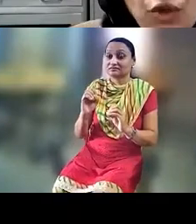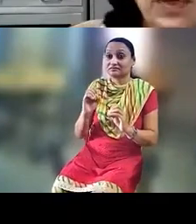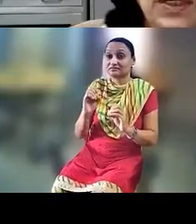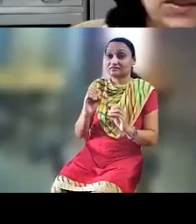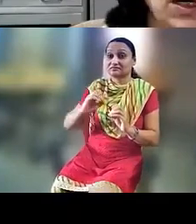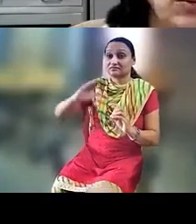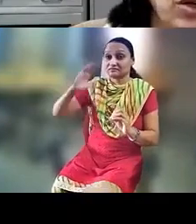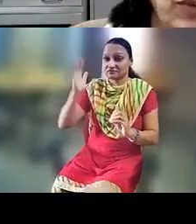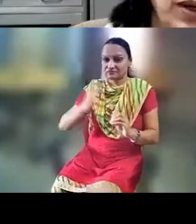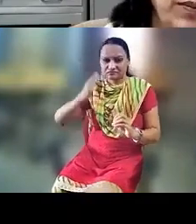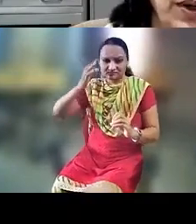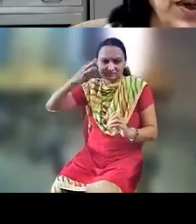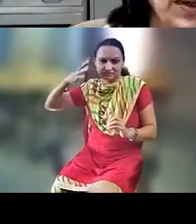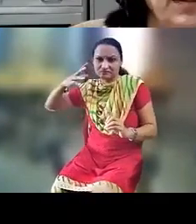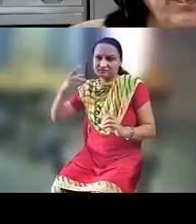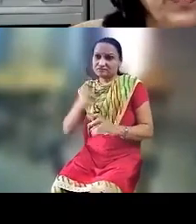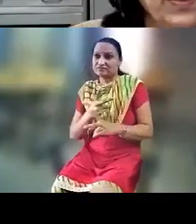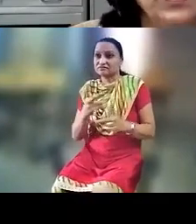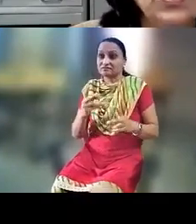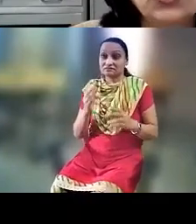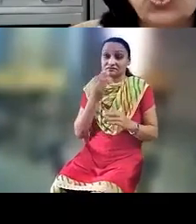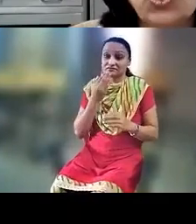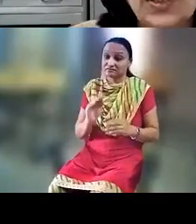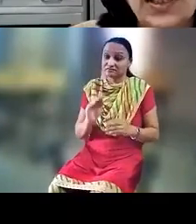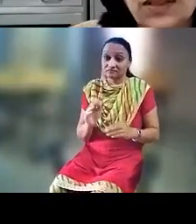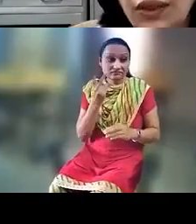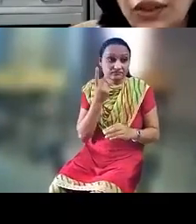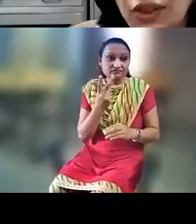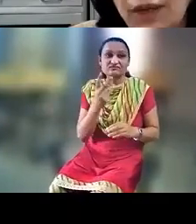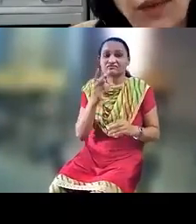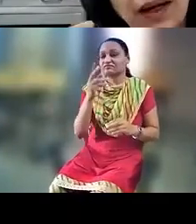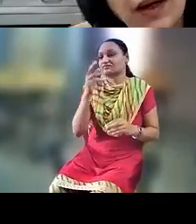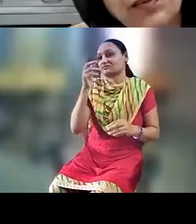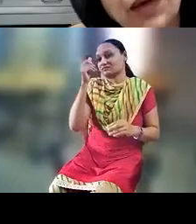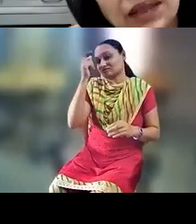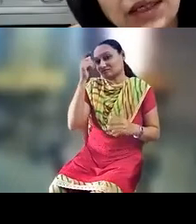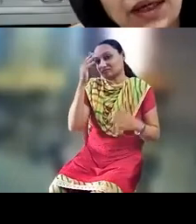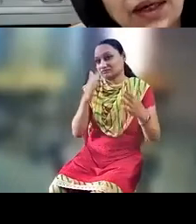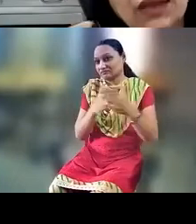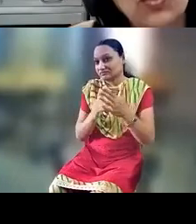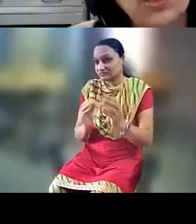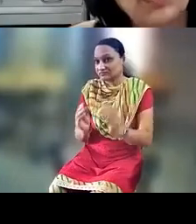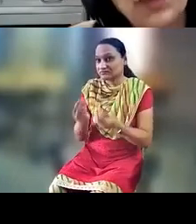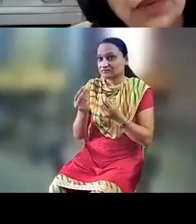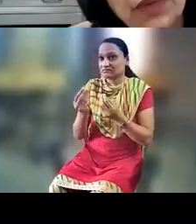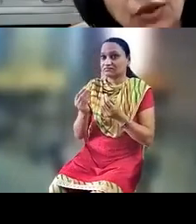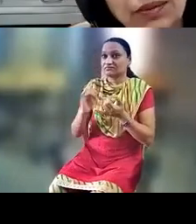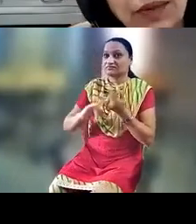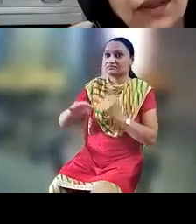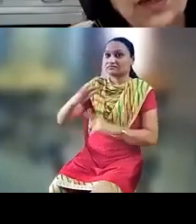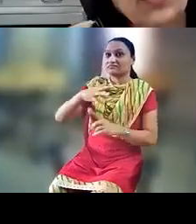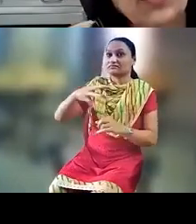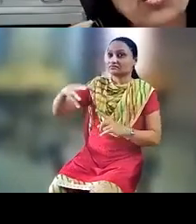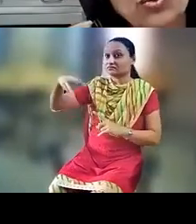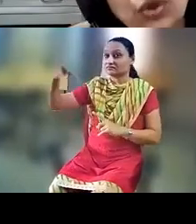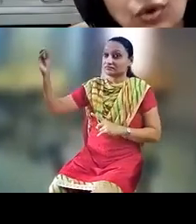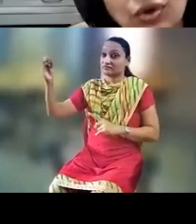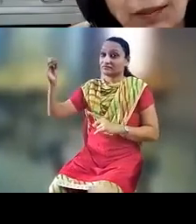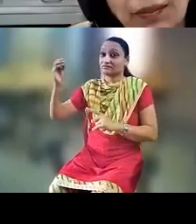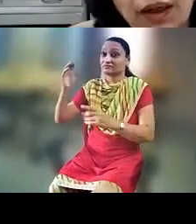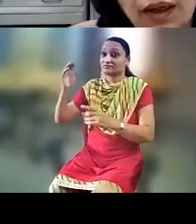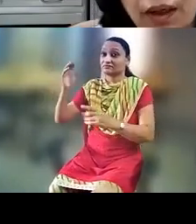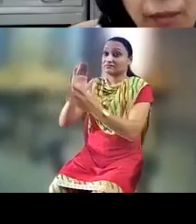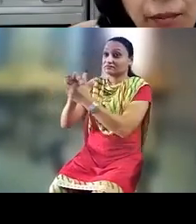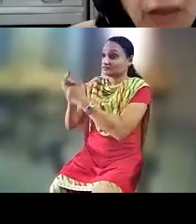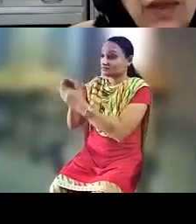बच्चों पे भी इसका बहुत फर्क पड़ रहा था। सोशल आइसोलेशन, कि पहले आप घर से निकले हो, आप अपने मित्रों से बात कर लेते हो, कुछ लोगों से